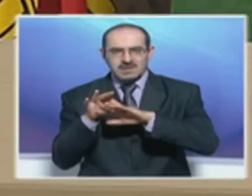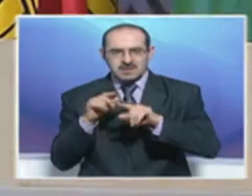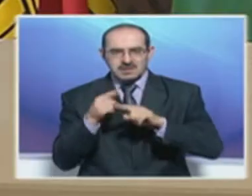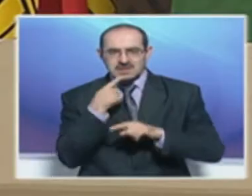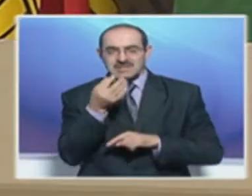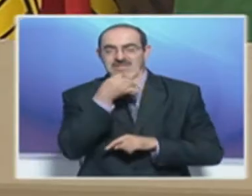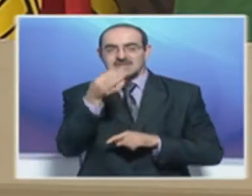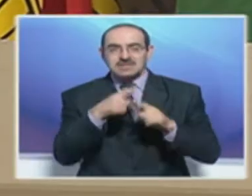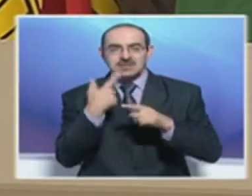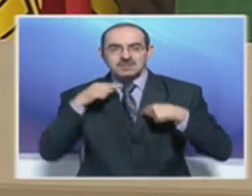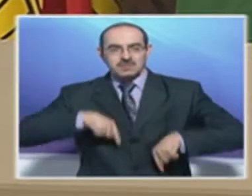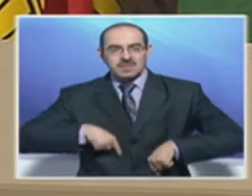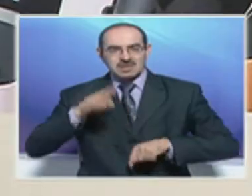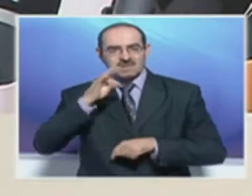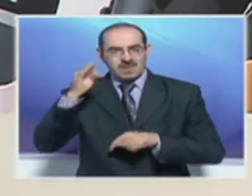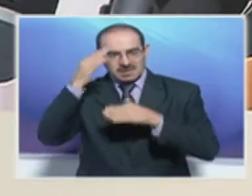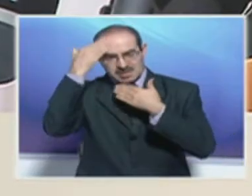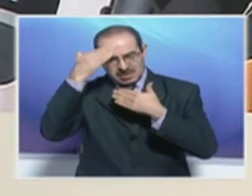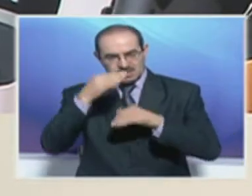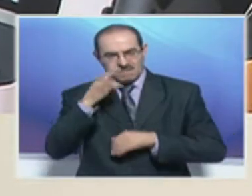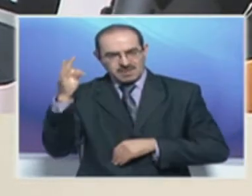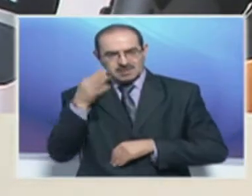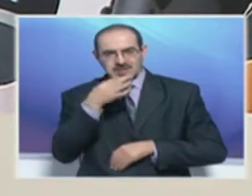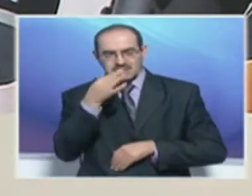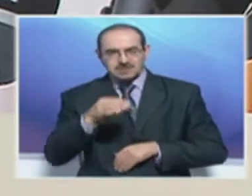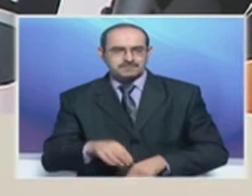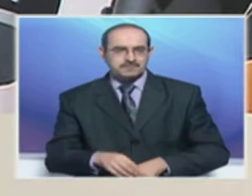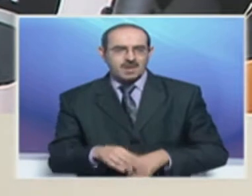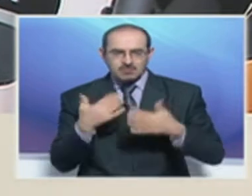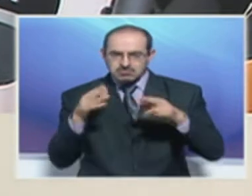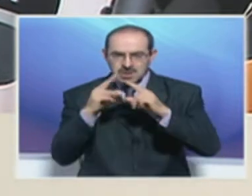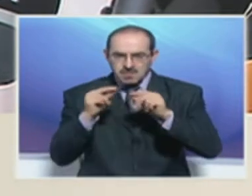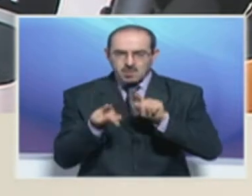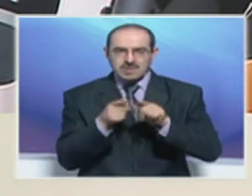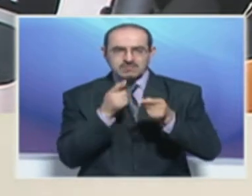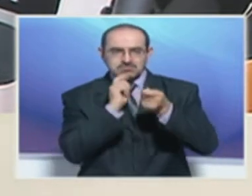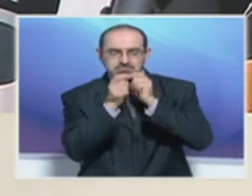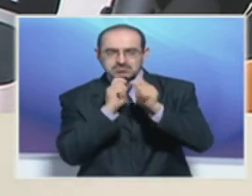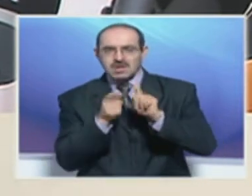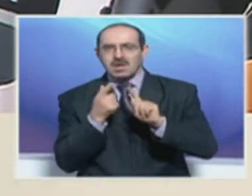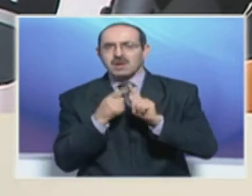ami le ministre français des Affaires étrangères. C'est un débat, un dialogue